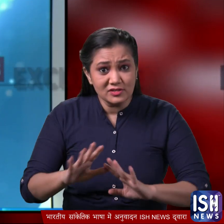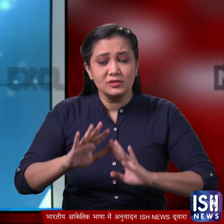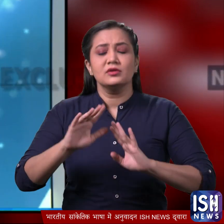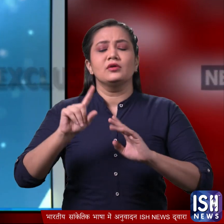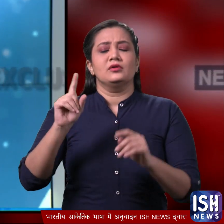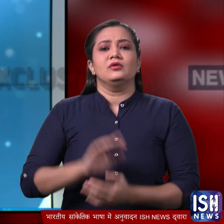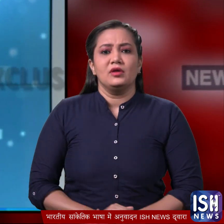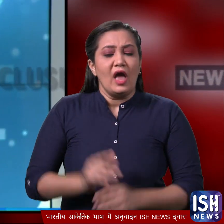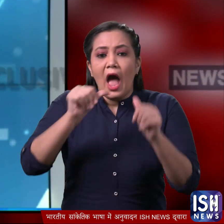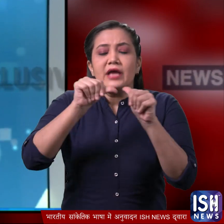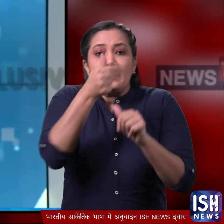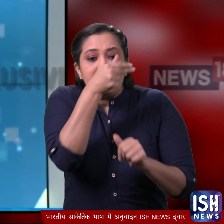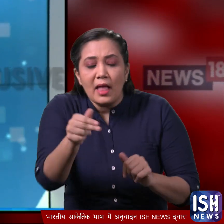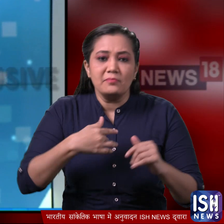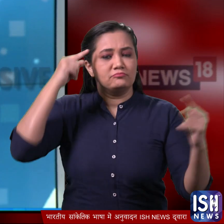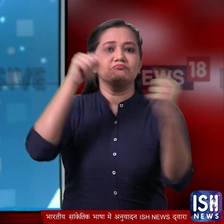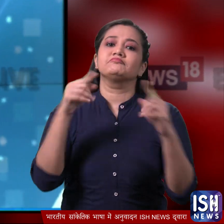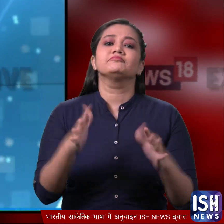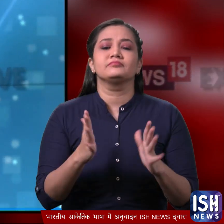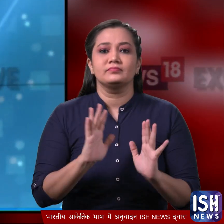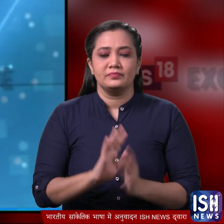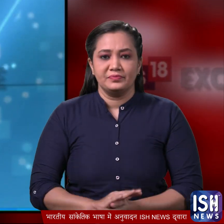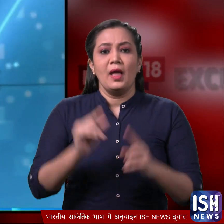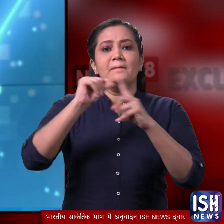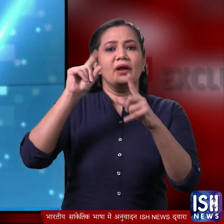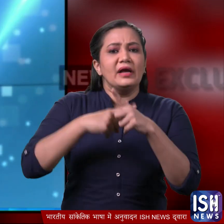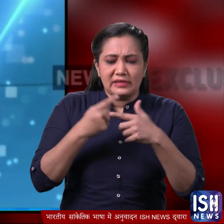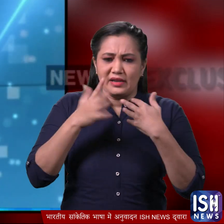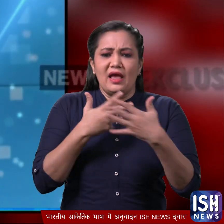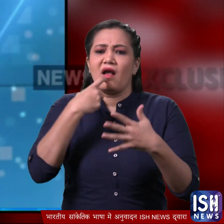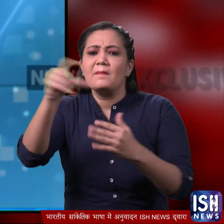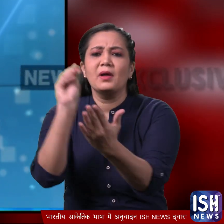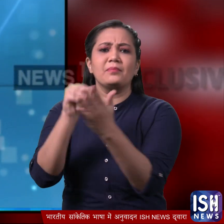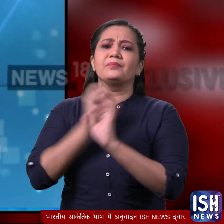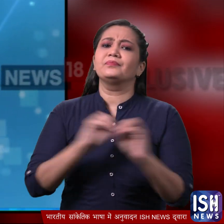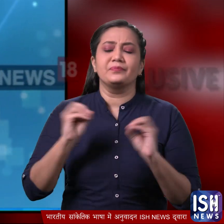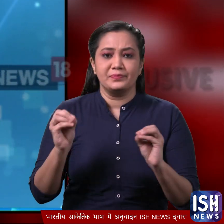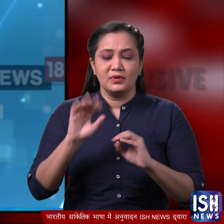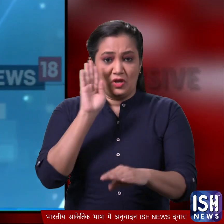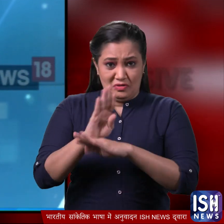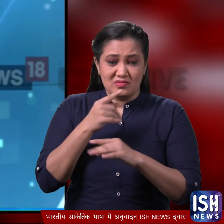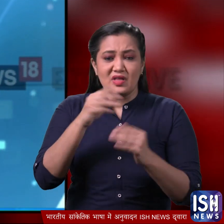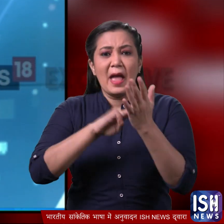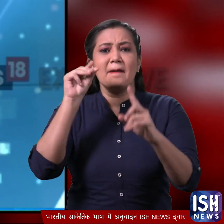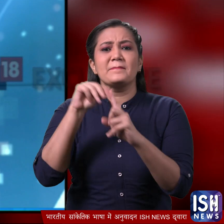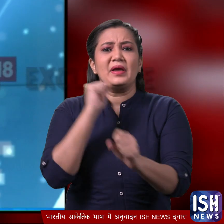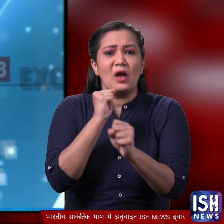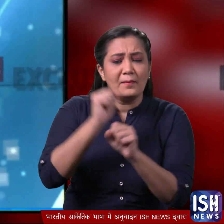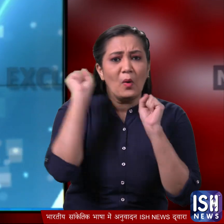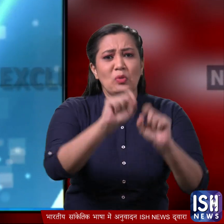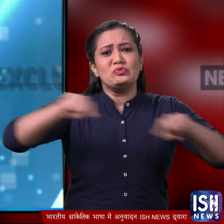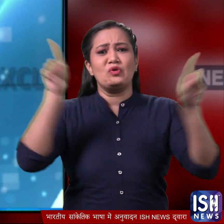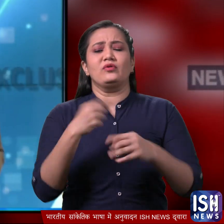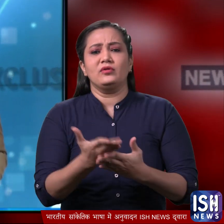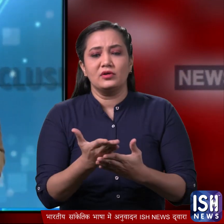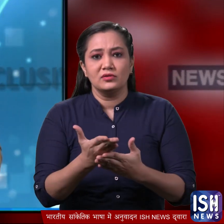बवाल किया, क्योंकि उन्हें वेब सीरीज का नाम आश्रम रखे जाने पर ऐतराज था, जिस पर प्रकाश झा ने कोई शिकायत दर्ज नहीं कराई। जबकि कांग्रेस ने इसे एमपी सरकार